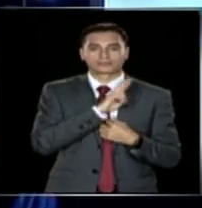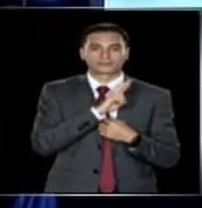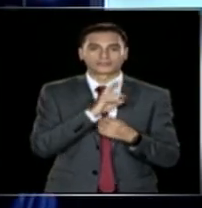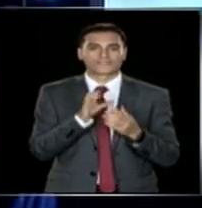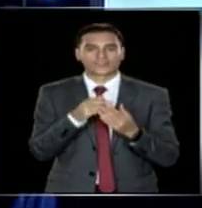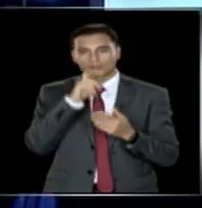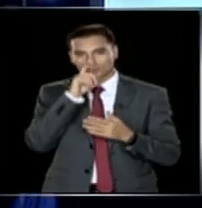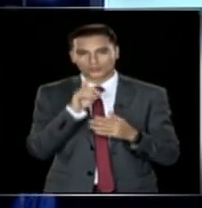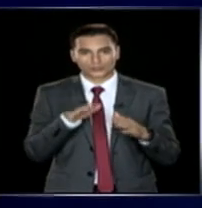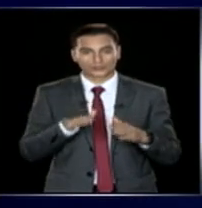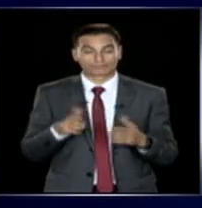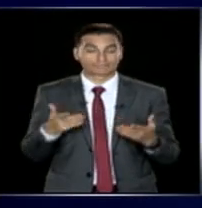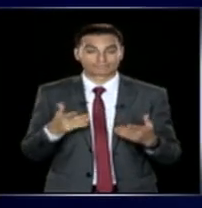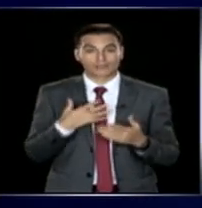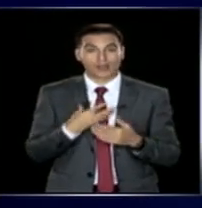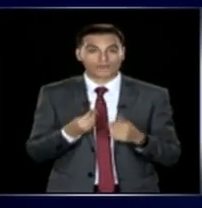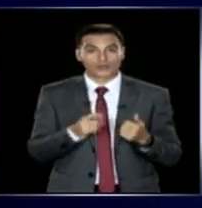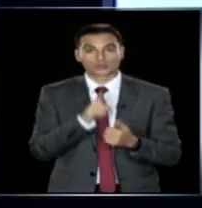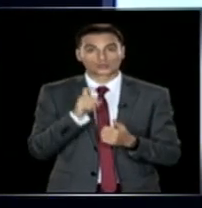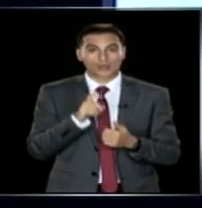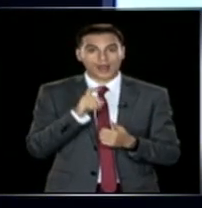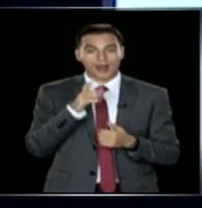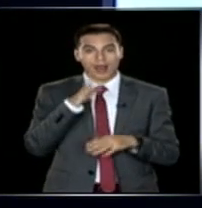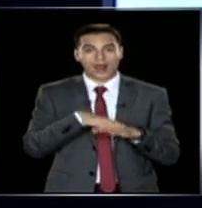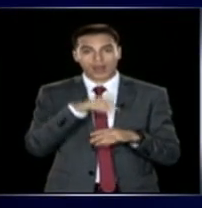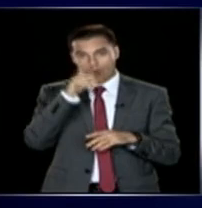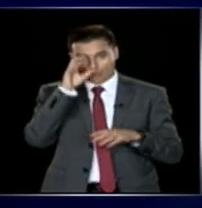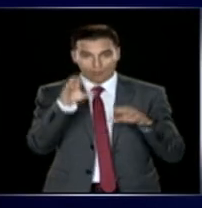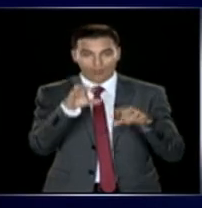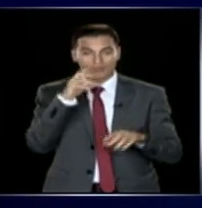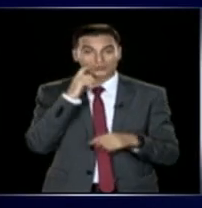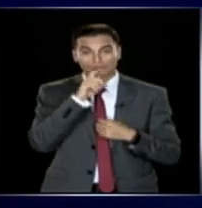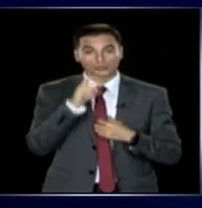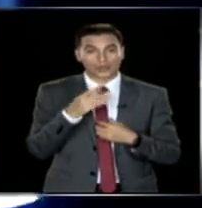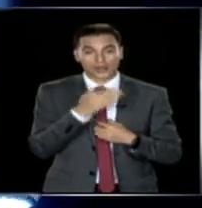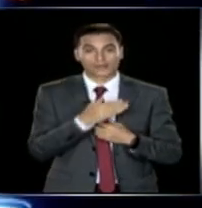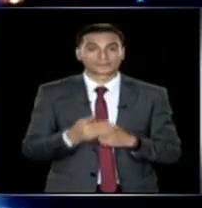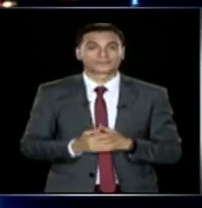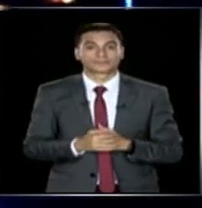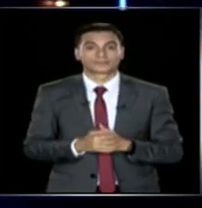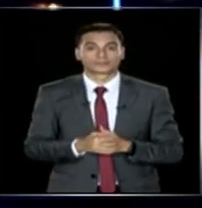من السور. الأوفياء سؤال في الجغرافيا. جغرافيا وسؤاله.